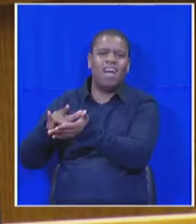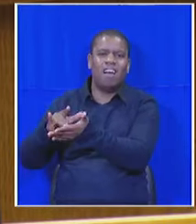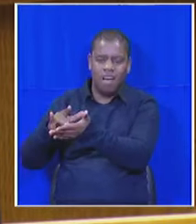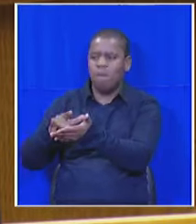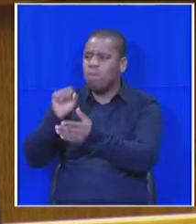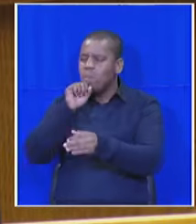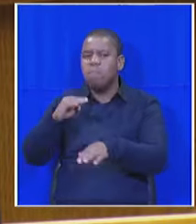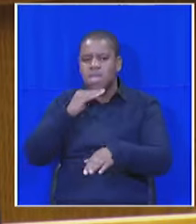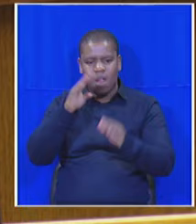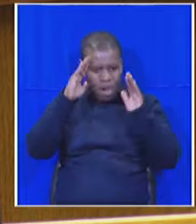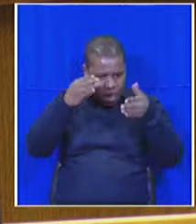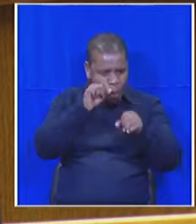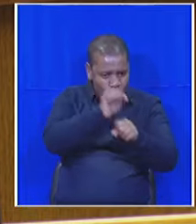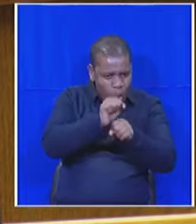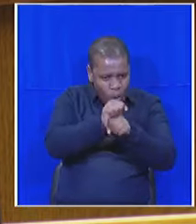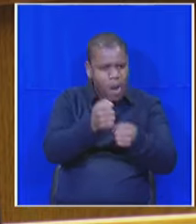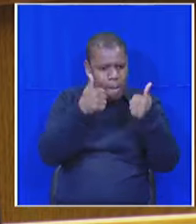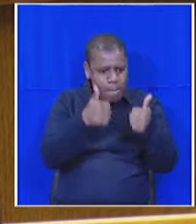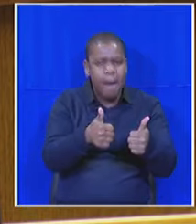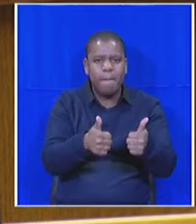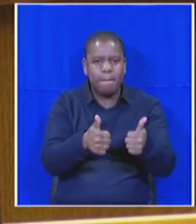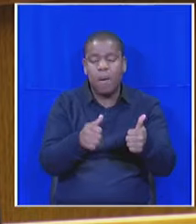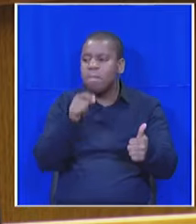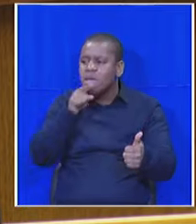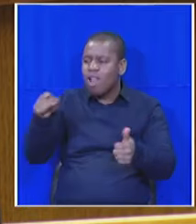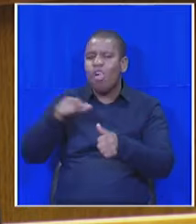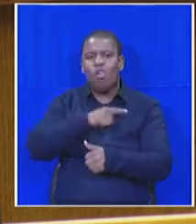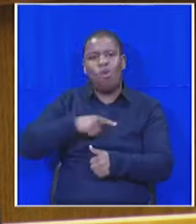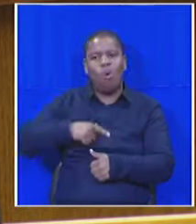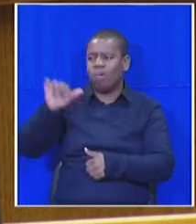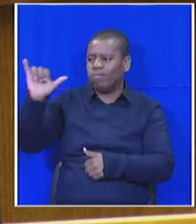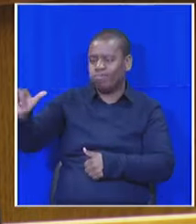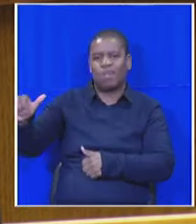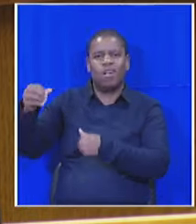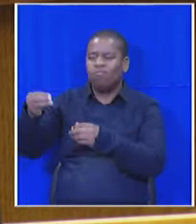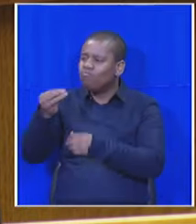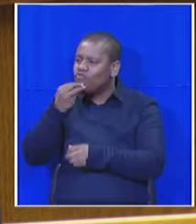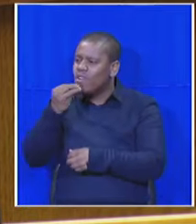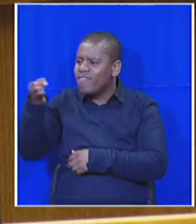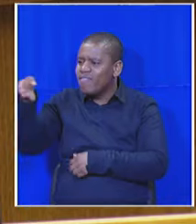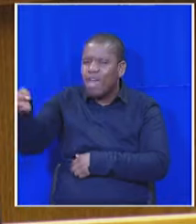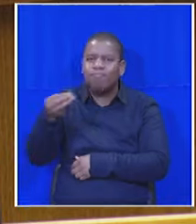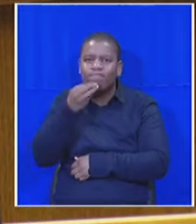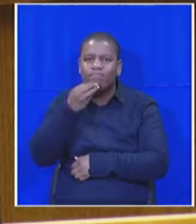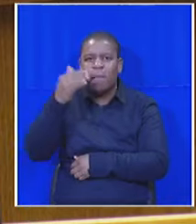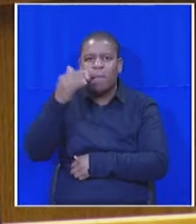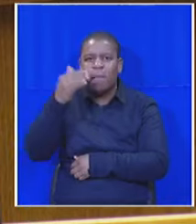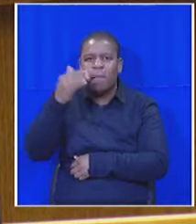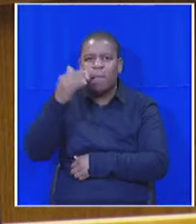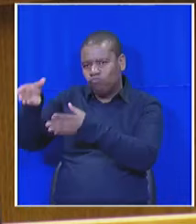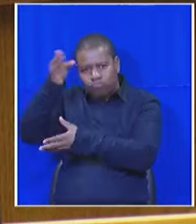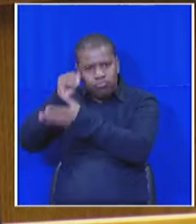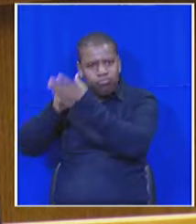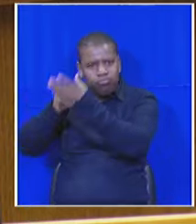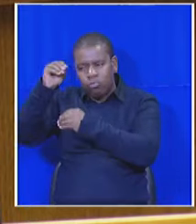bayakwazi ukuhlala ixesha elide esikolweni kuba bayatya ingqondo ikhule sitsho silingane. Singalingani nje